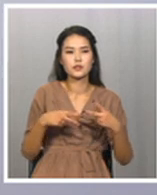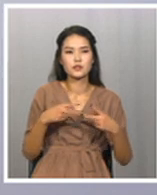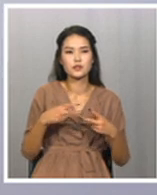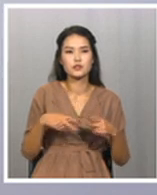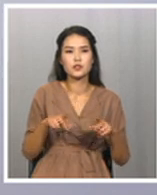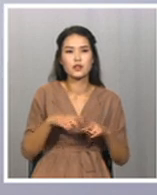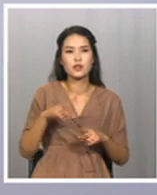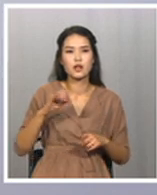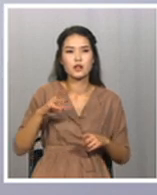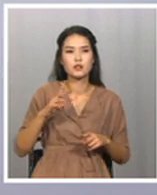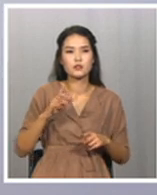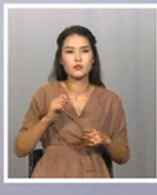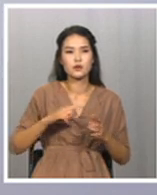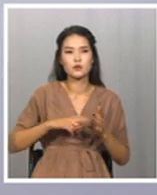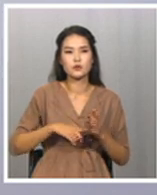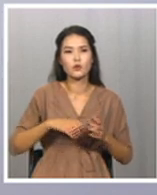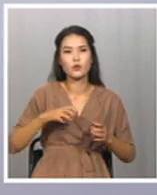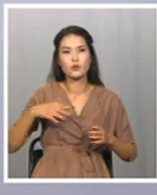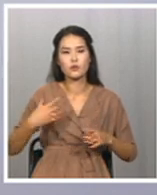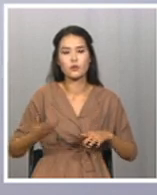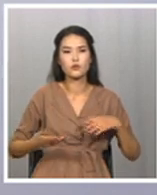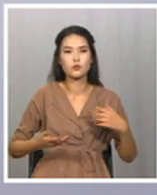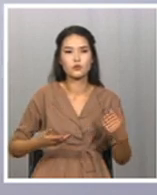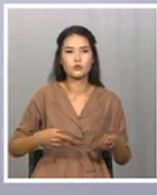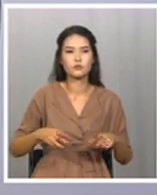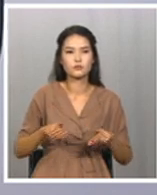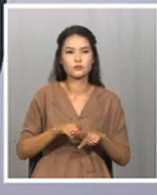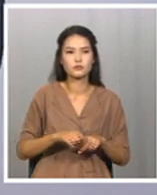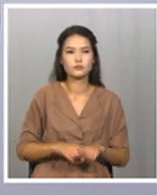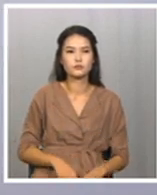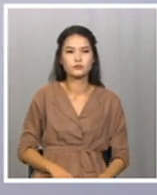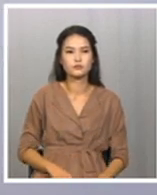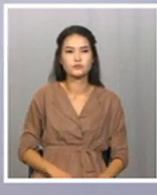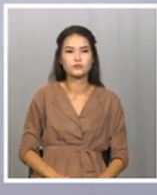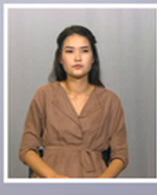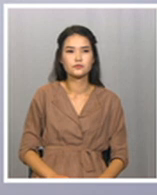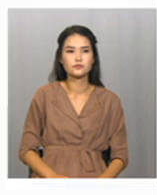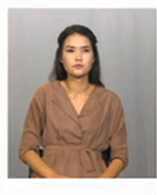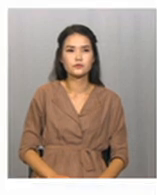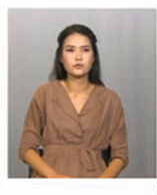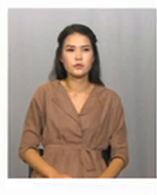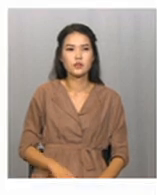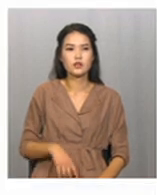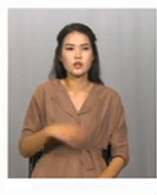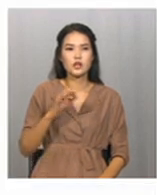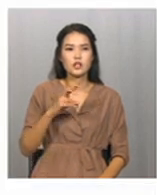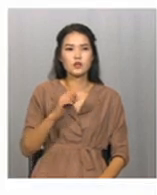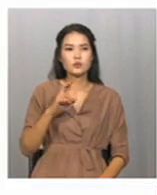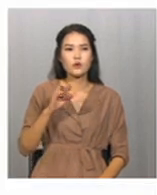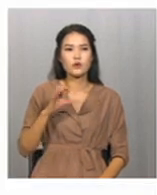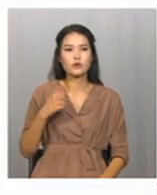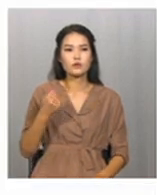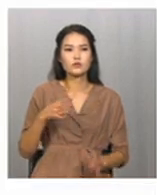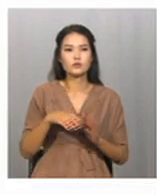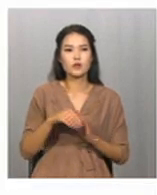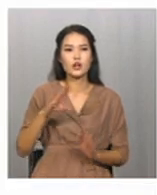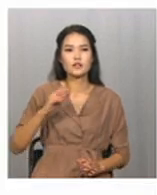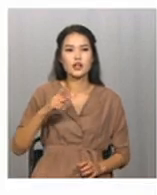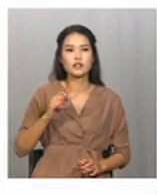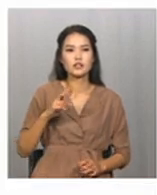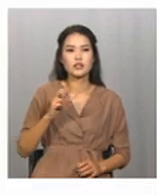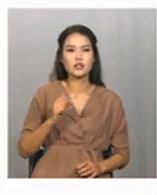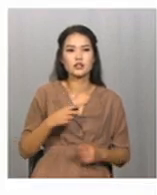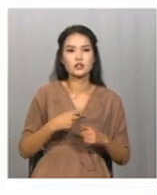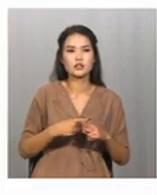жіберейік, яғни сол жағында, оң жағында. Сонда синус квадрат альфа бөлінген косинус квадрат альфа тангенс квадрат альфаға тең,